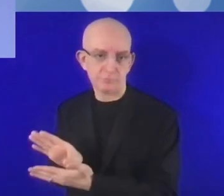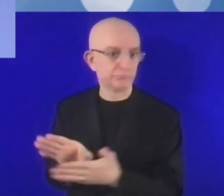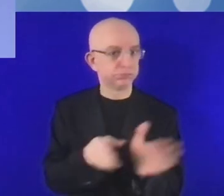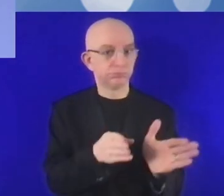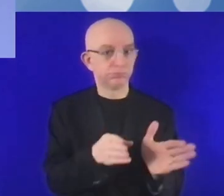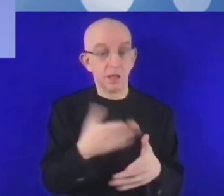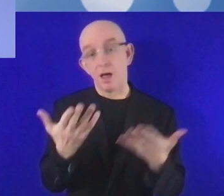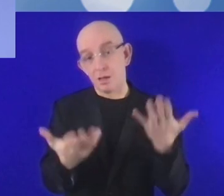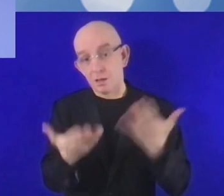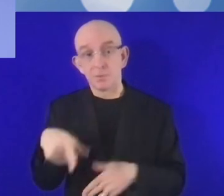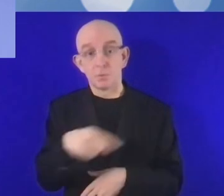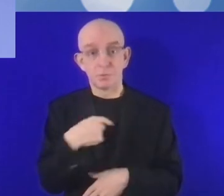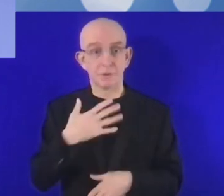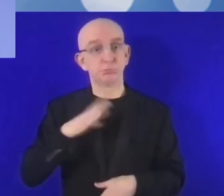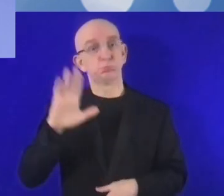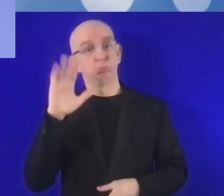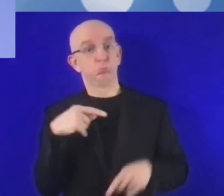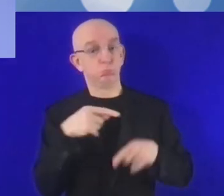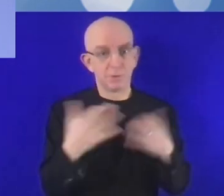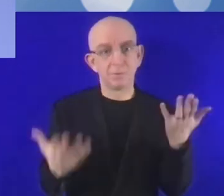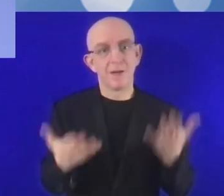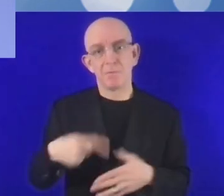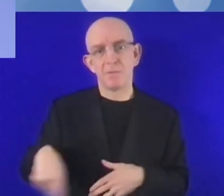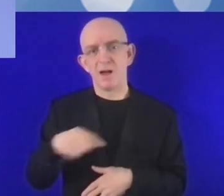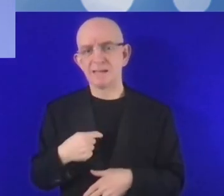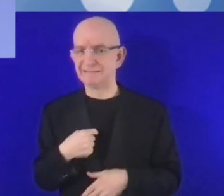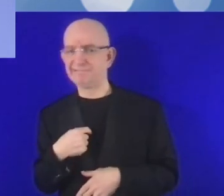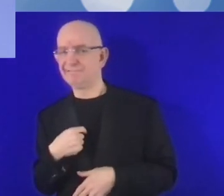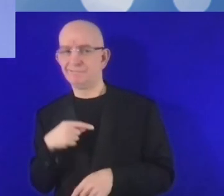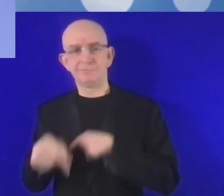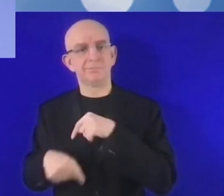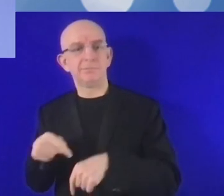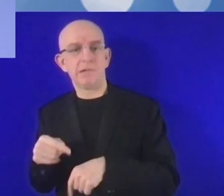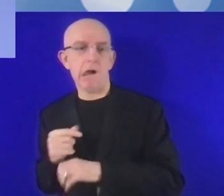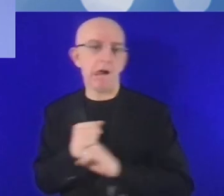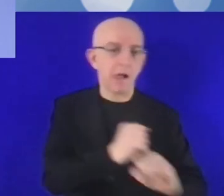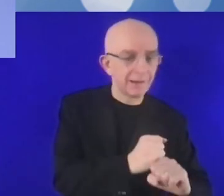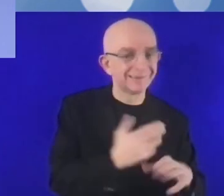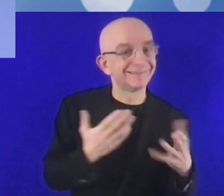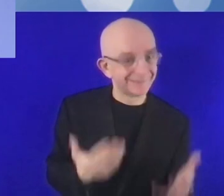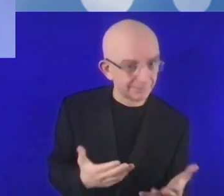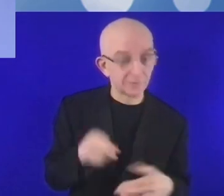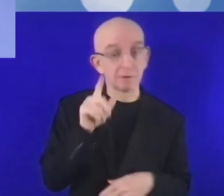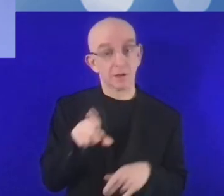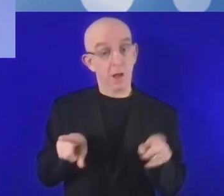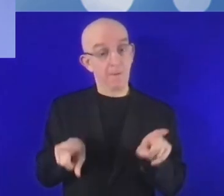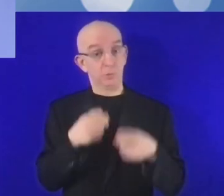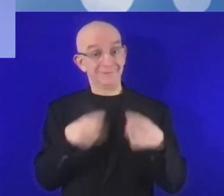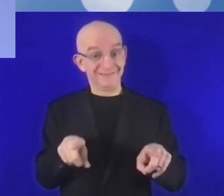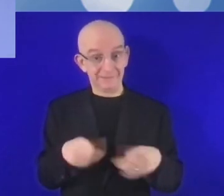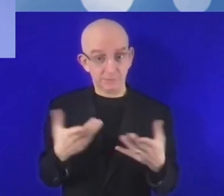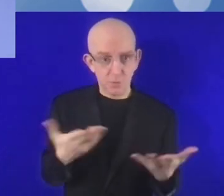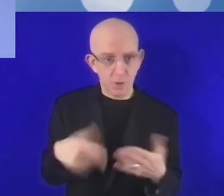услугами. Если же говорить о музыке, нам придется задаться вопросом о том, чем является качество. Кто будет решать о